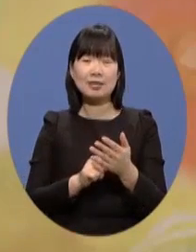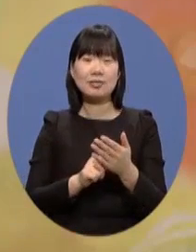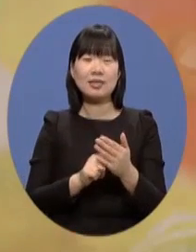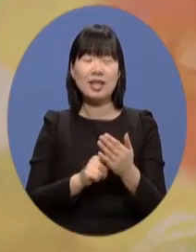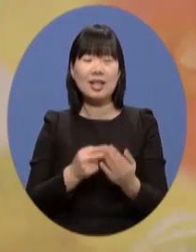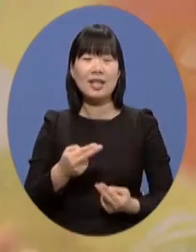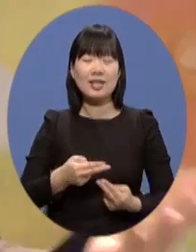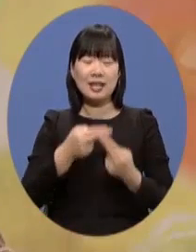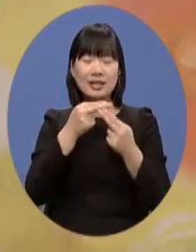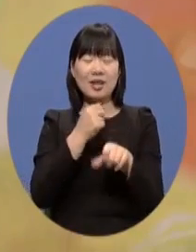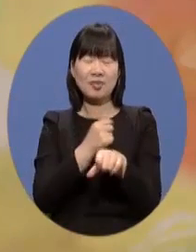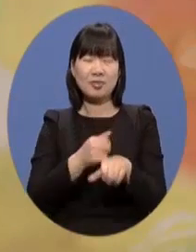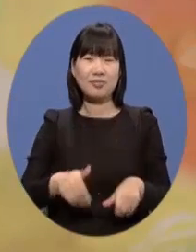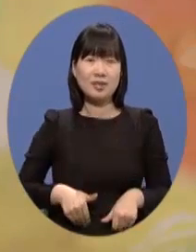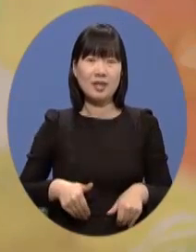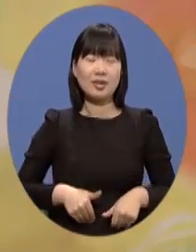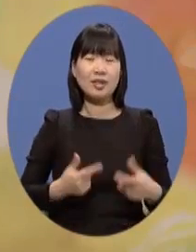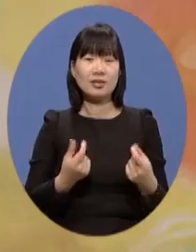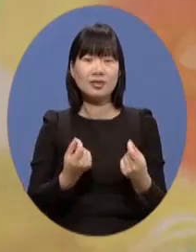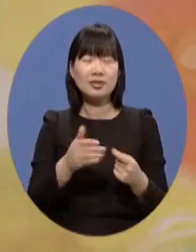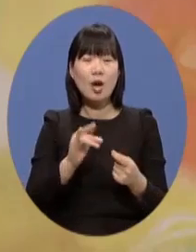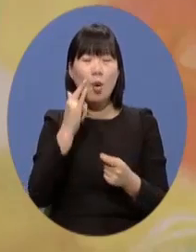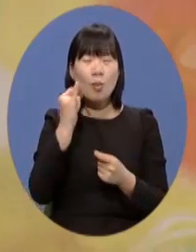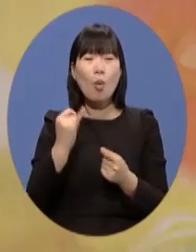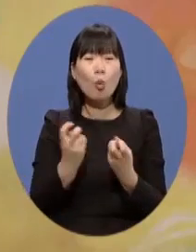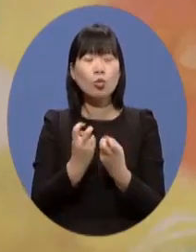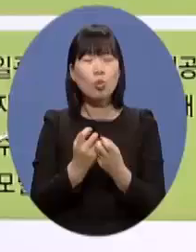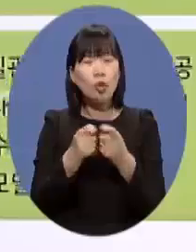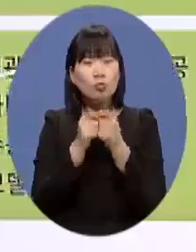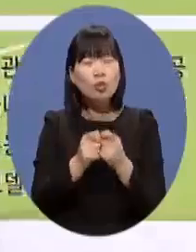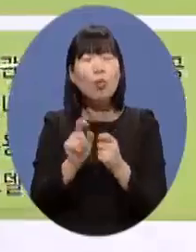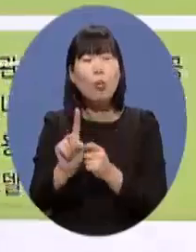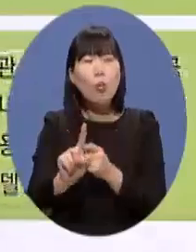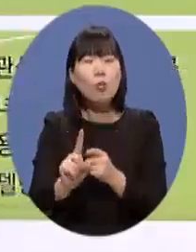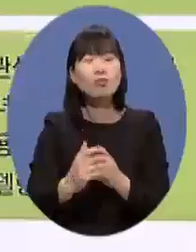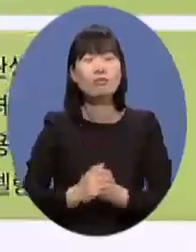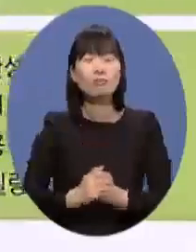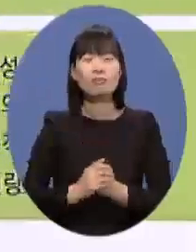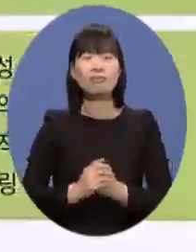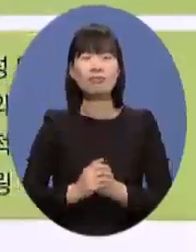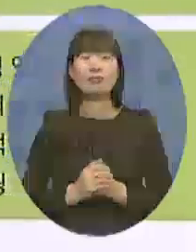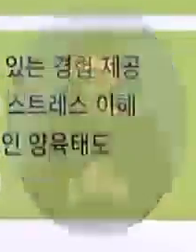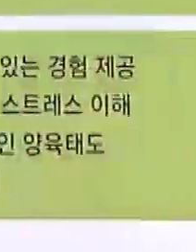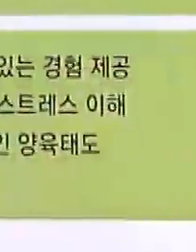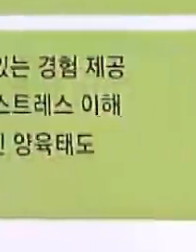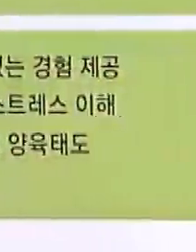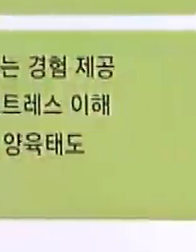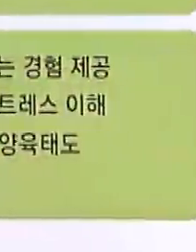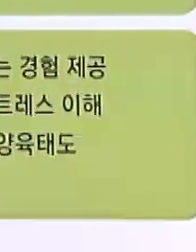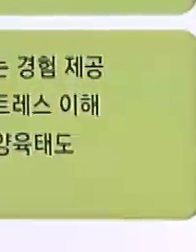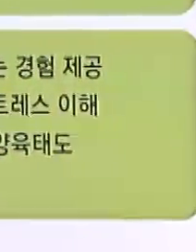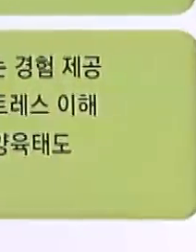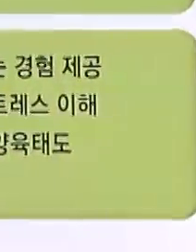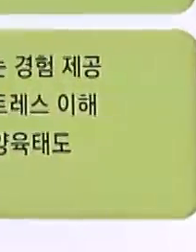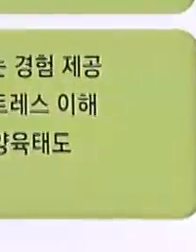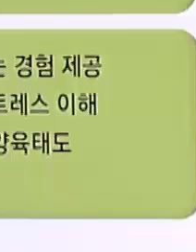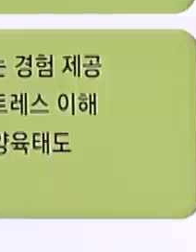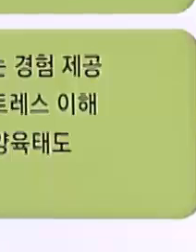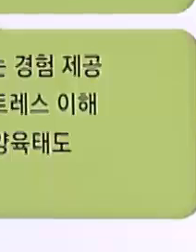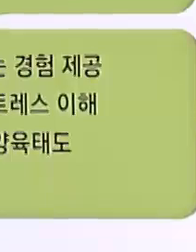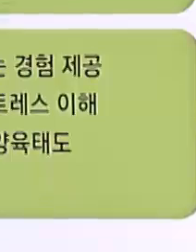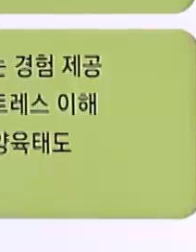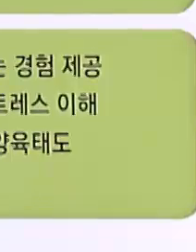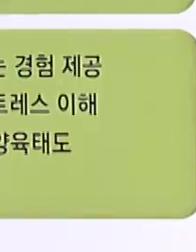하는. 구체적으로 뭘 어떻게 해줘야 될까요, 엄마들이? 예. 그래서 이때는 아이들이 이렇게 막 추상적인 사고도 하고